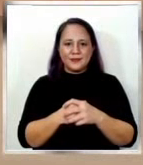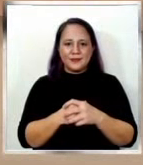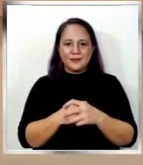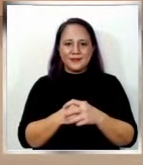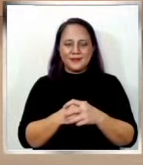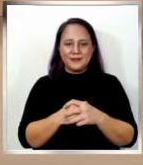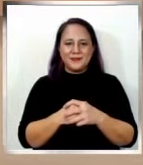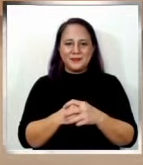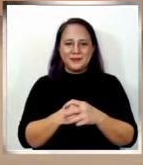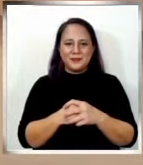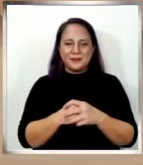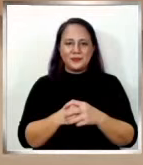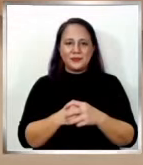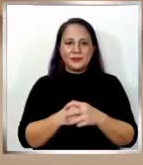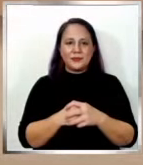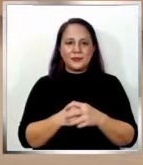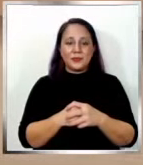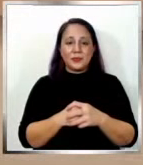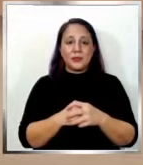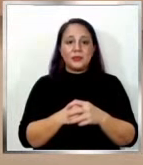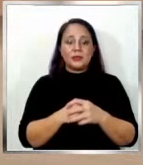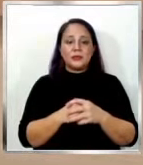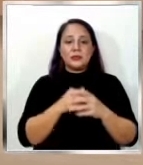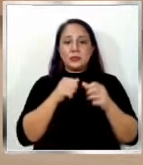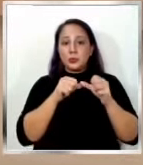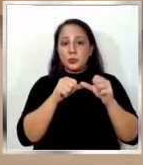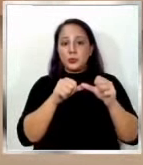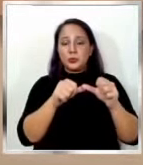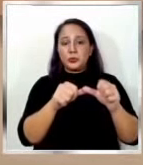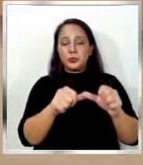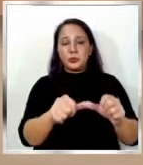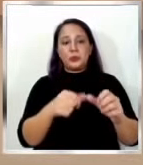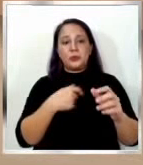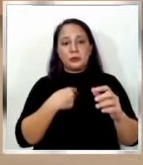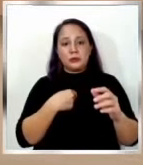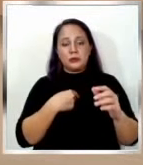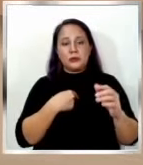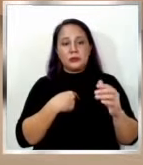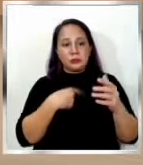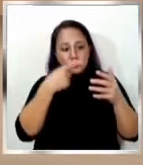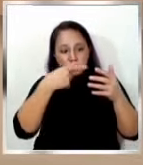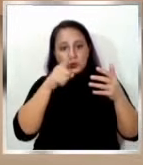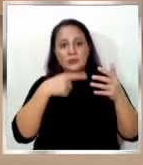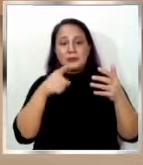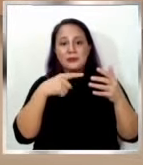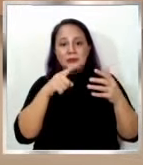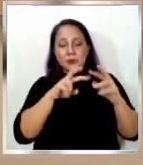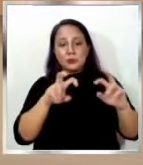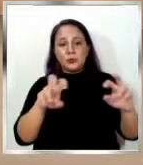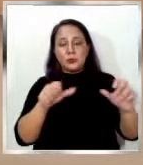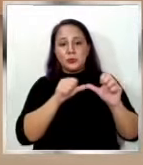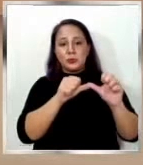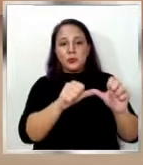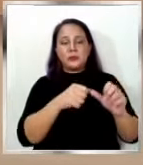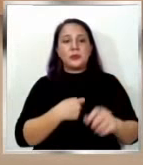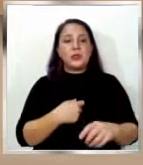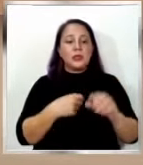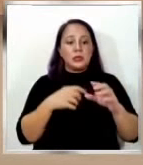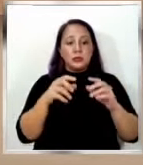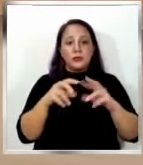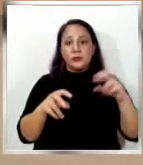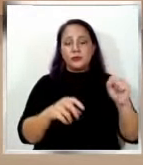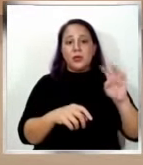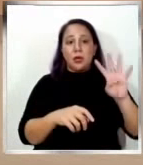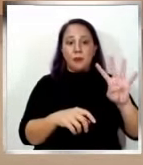Hindi po natuloy ngayong araw ang inquest proceedings para kay Cuenca. Ang apat naman na pulis na namaril sa sasakyan niya at aksidenteng nakatama sa